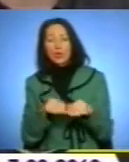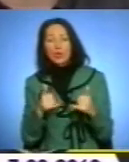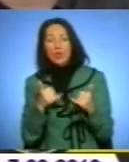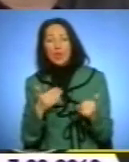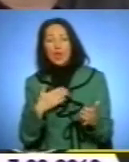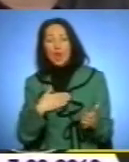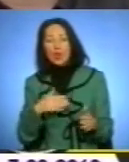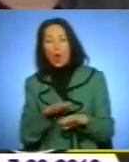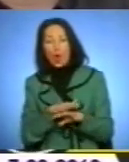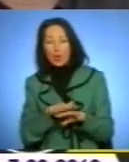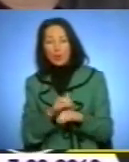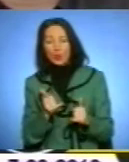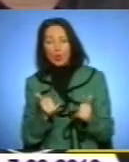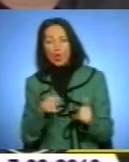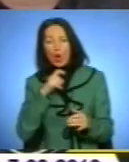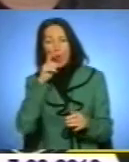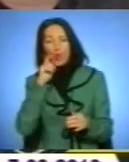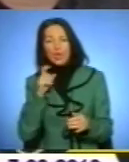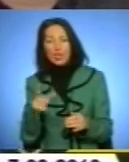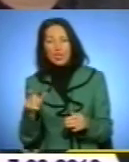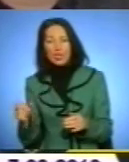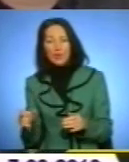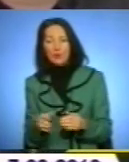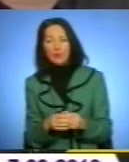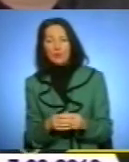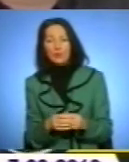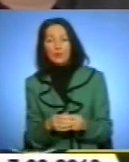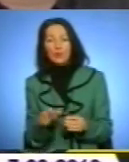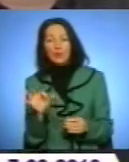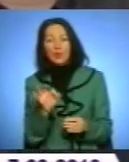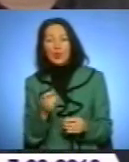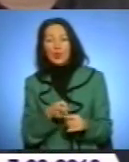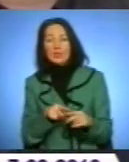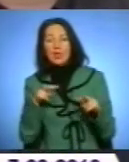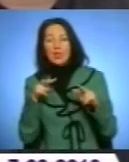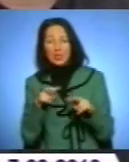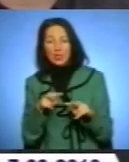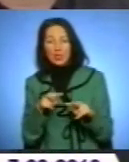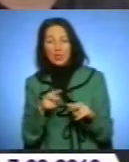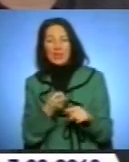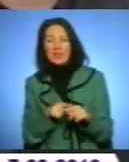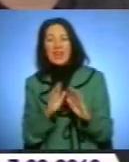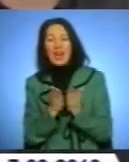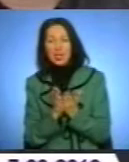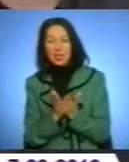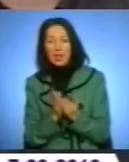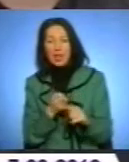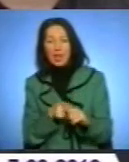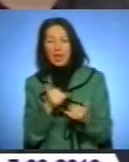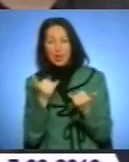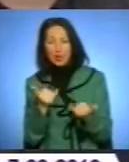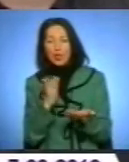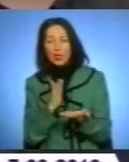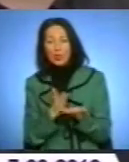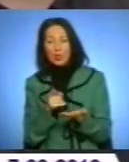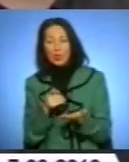для України, для українців. Про це свідчить і оця книга, яка сьогодні представлена тут